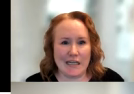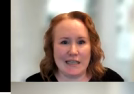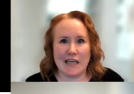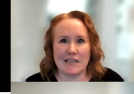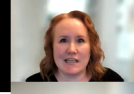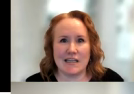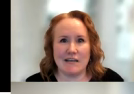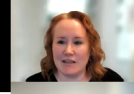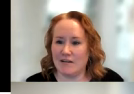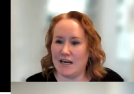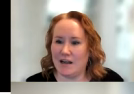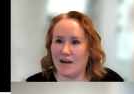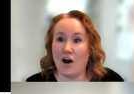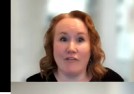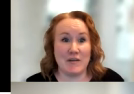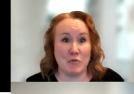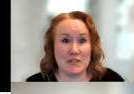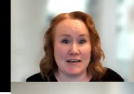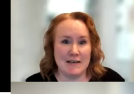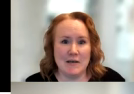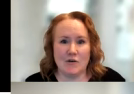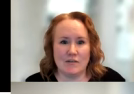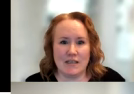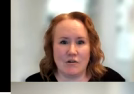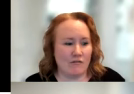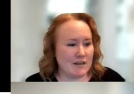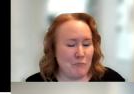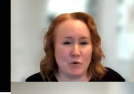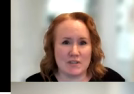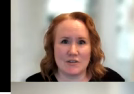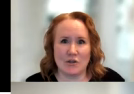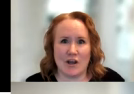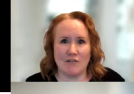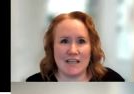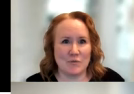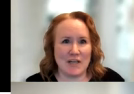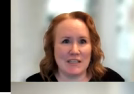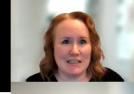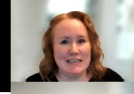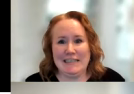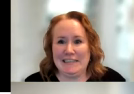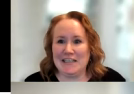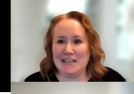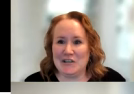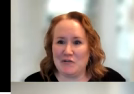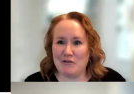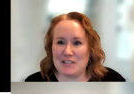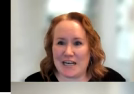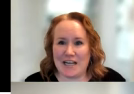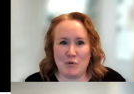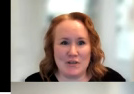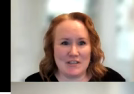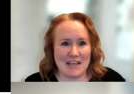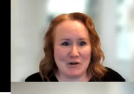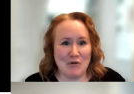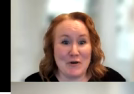i tilgjengelighetsdirektivet. De har hele halvannen time på seg, og de har lovet en pause sånn halvveis omtrent, så vi får strekk